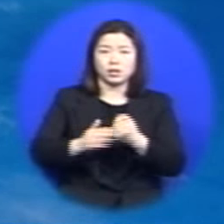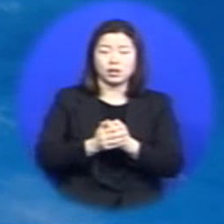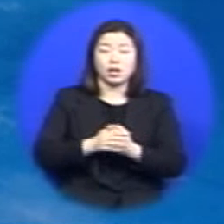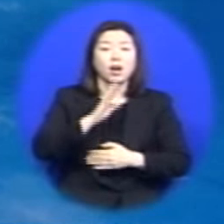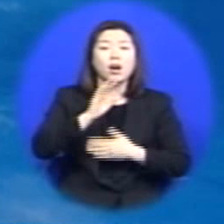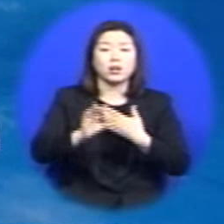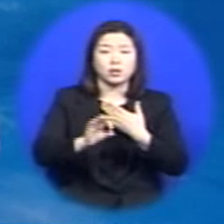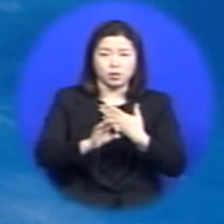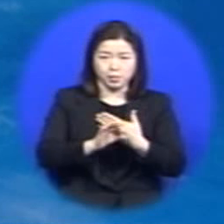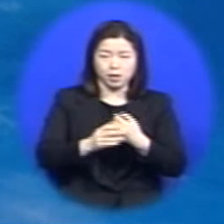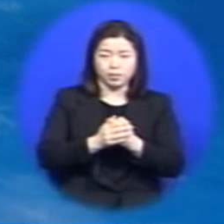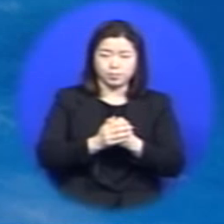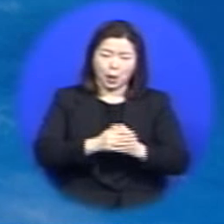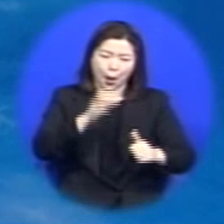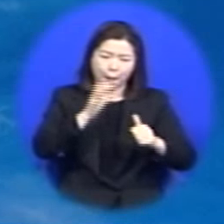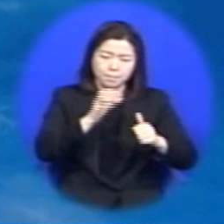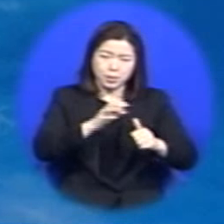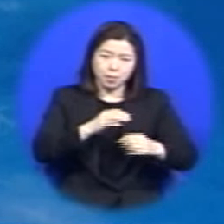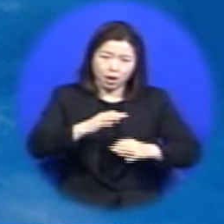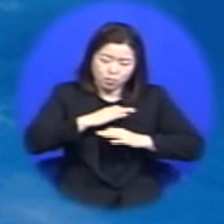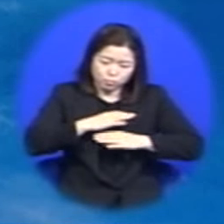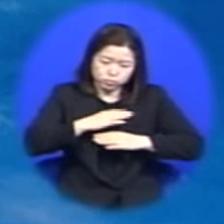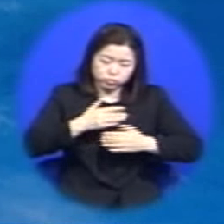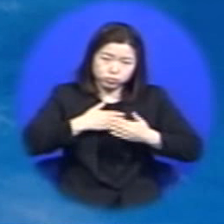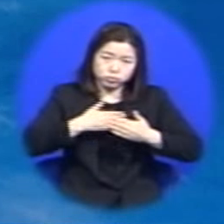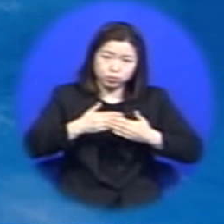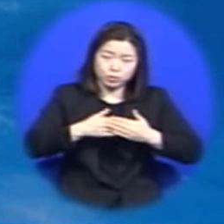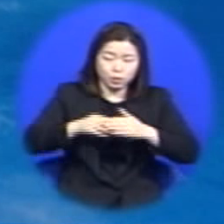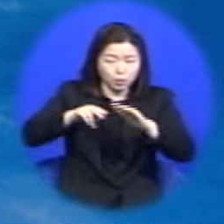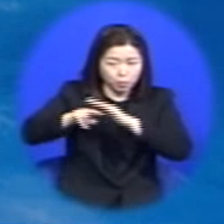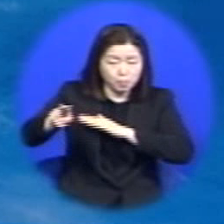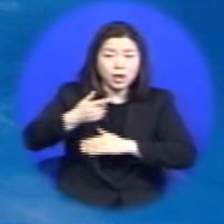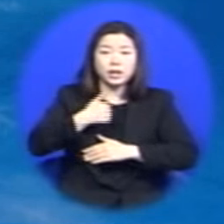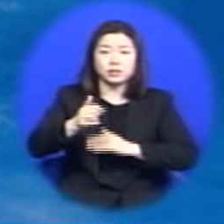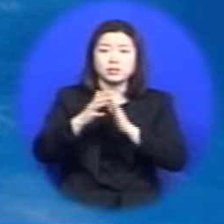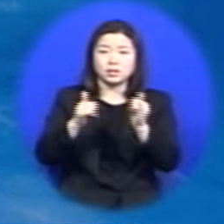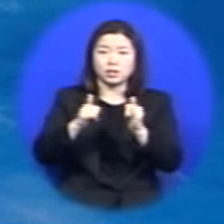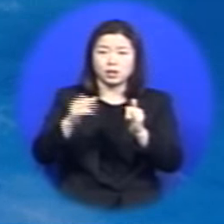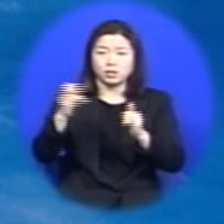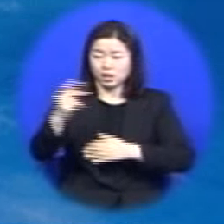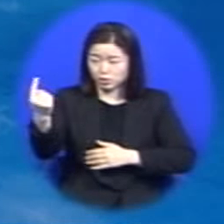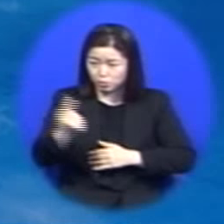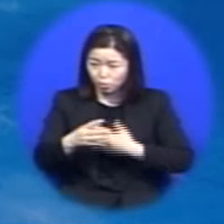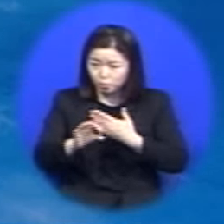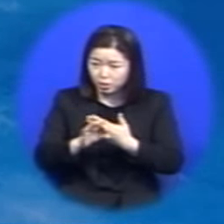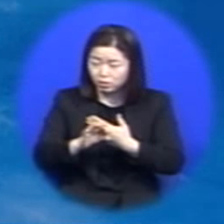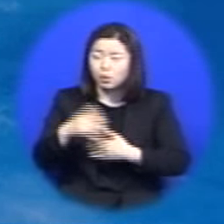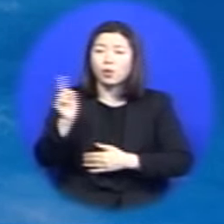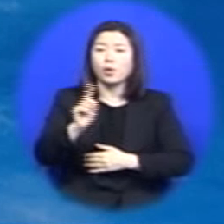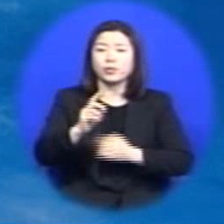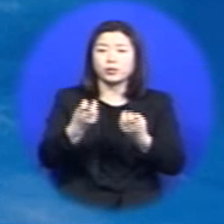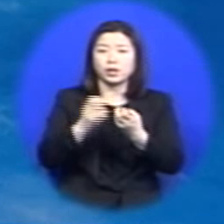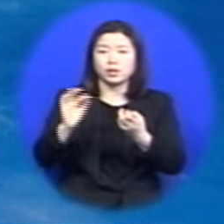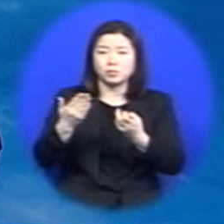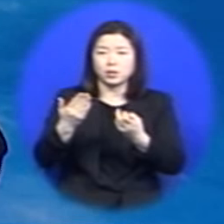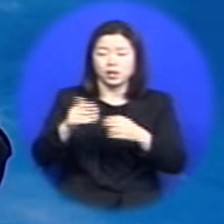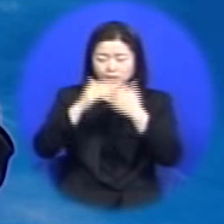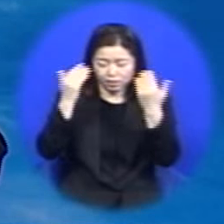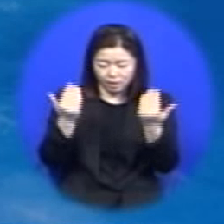그러면 핍박이 무서워서 도망갔던 사람들 받아줘야 돼요? 안 받아줘야 돼요? 다 받아줬어요.